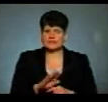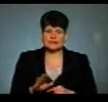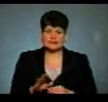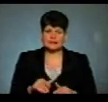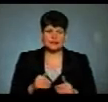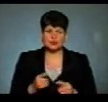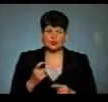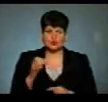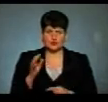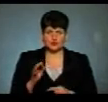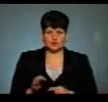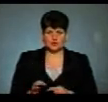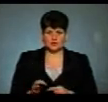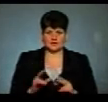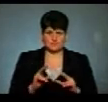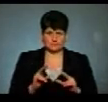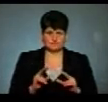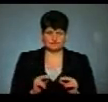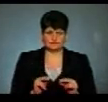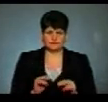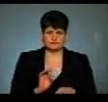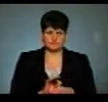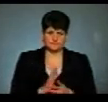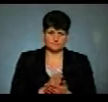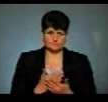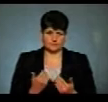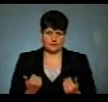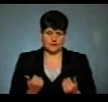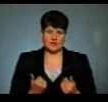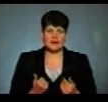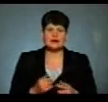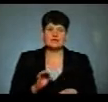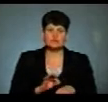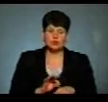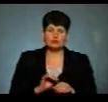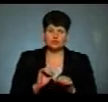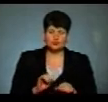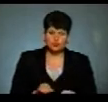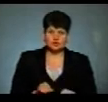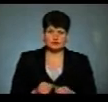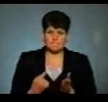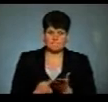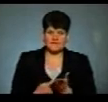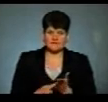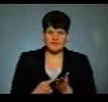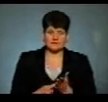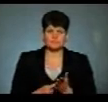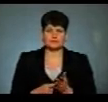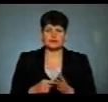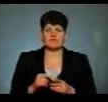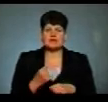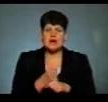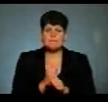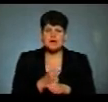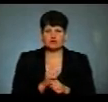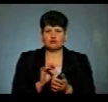стверджують 100% діагноз. Остаточно діагноз можна підтвердити чи спростувати за допомогою ПЛР-обстежень в